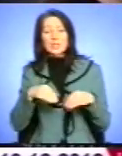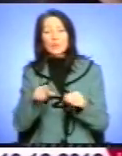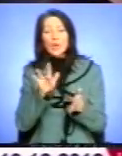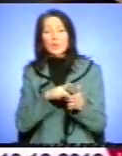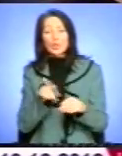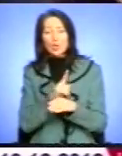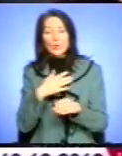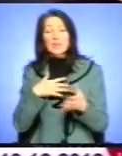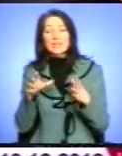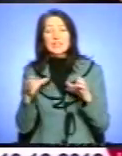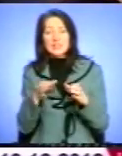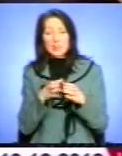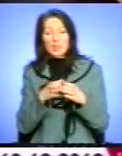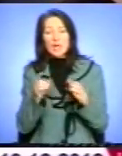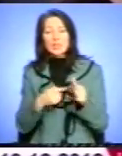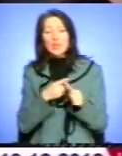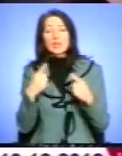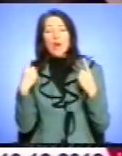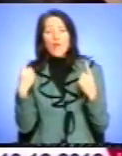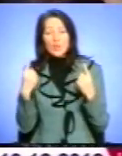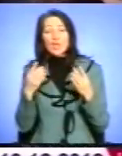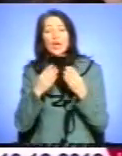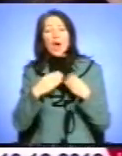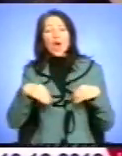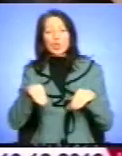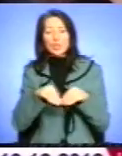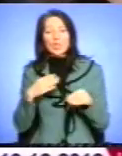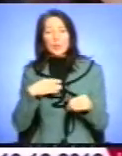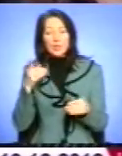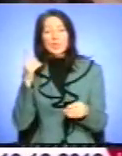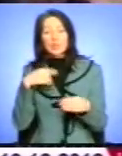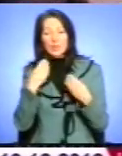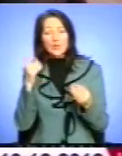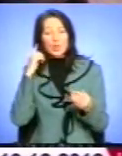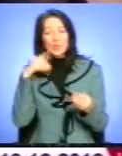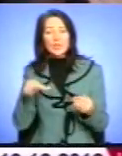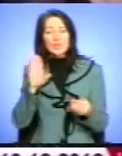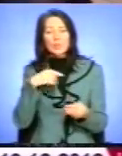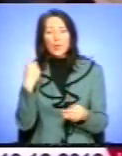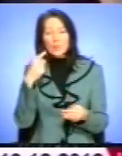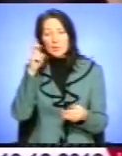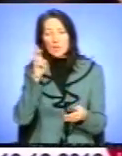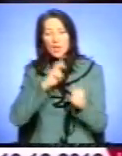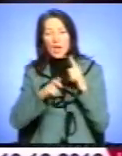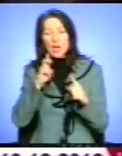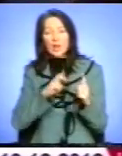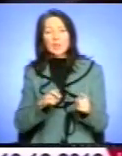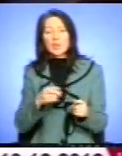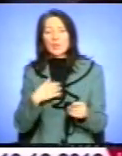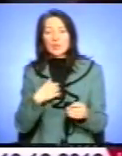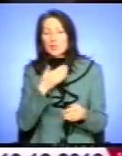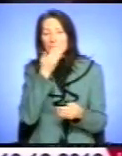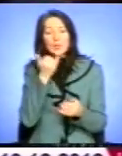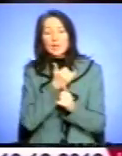спілка називається «Велика родина». Ми даємося чути всім і міській владі, і обласній раді, так що вони нас забути не можуть.